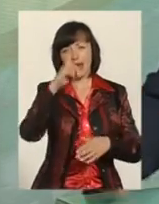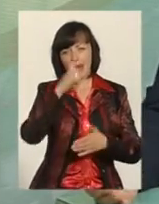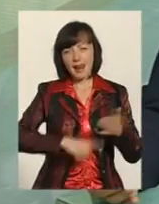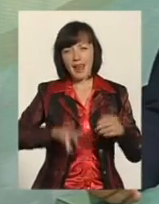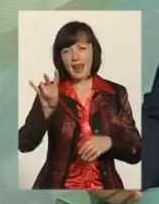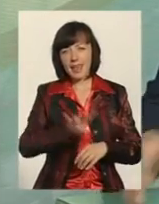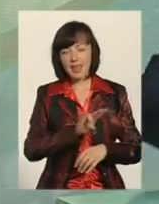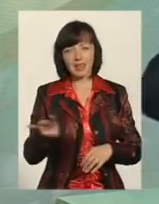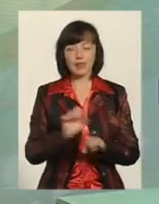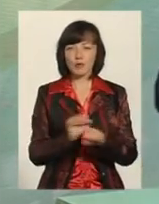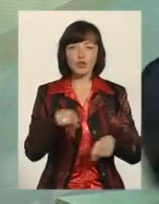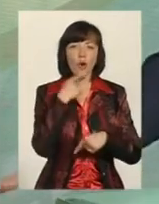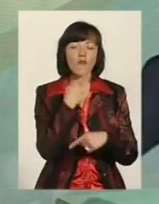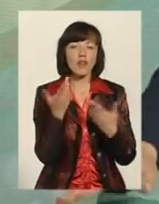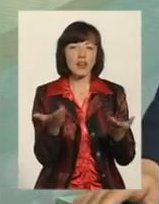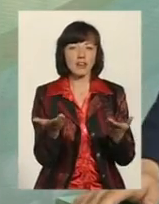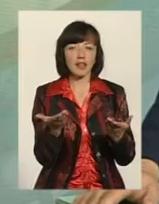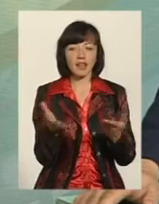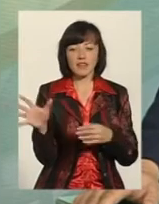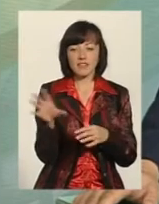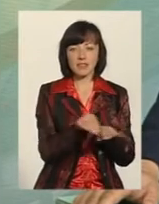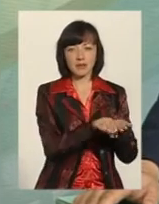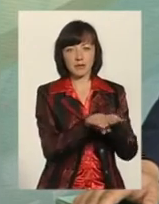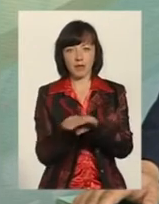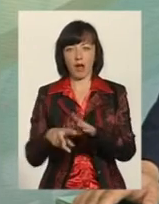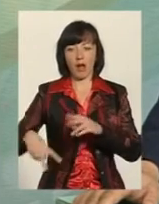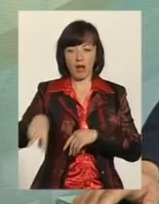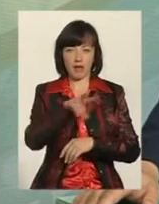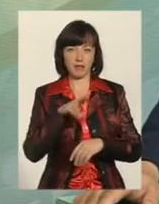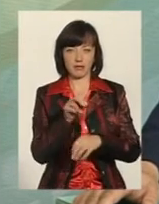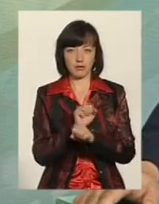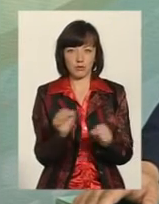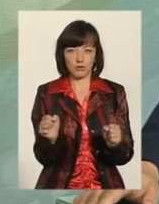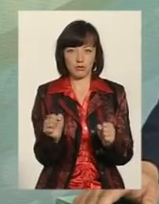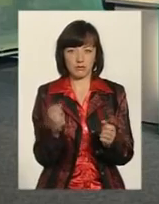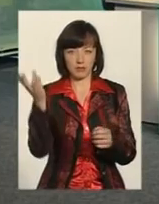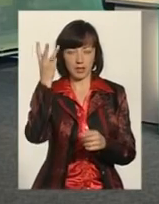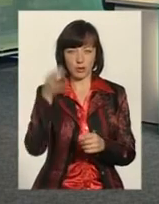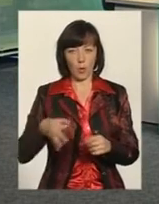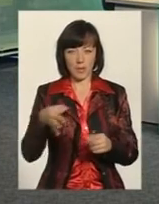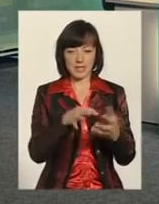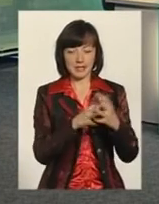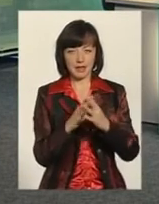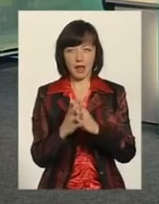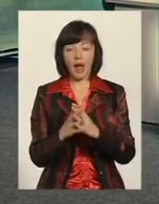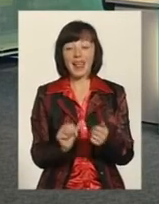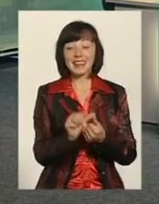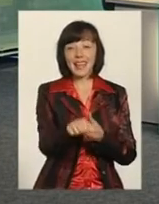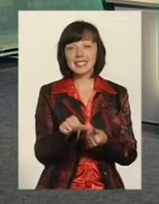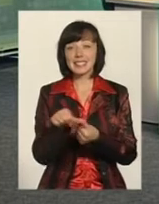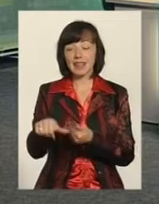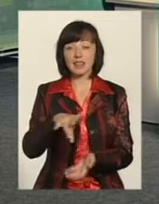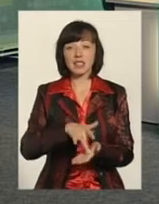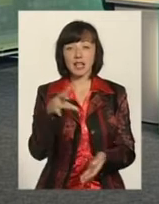релігійних. Тобто не можна говорити, не можна підвести лінійку під всіма громадами Хмельницької області. Децентралізація